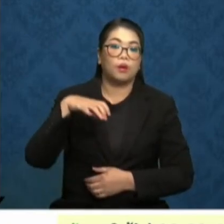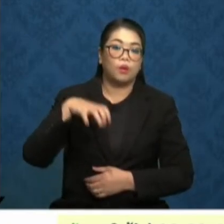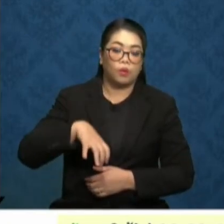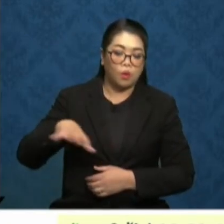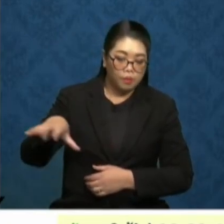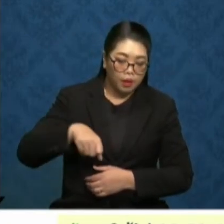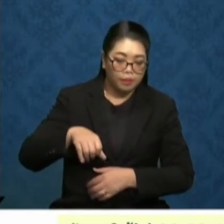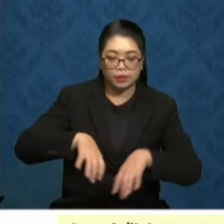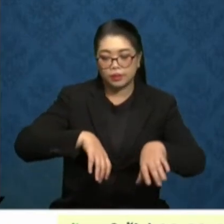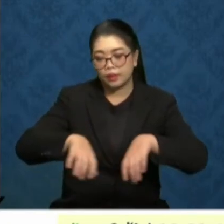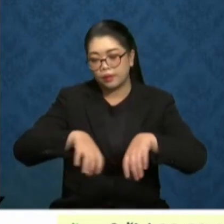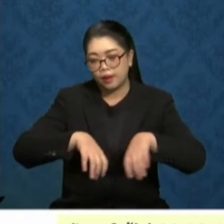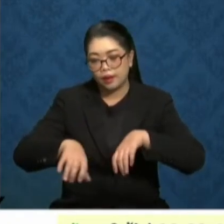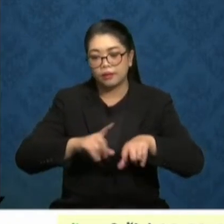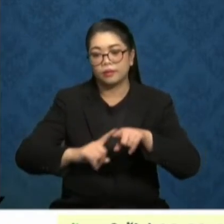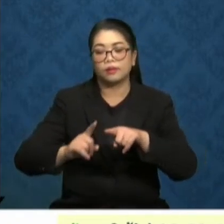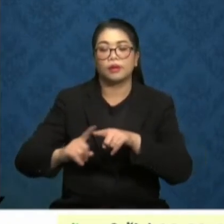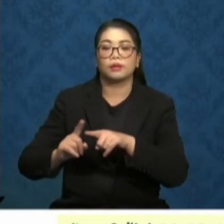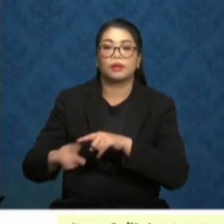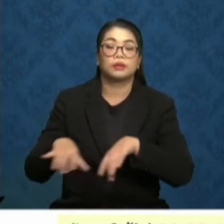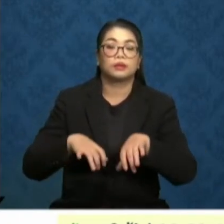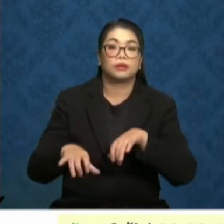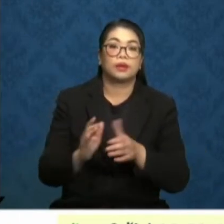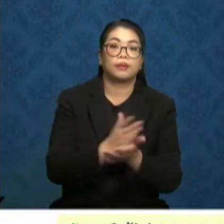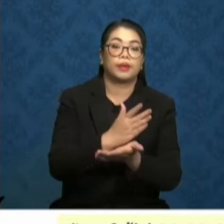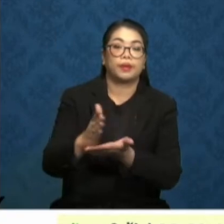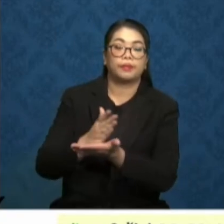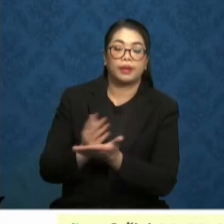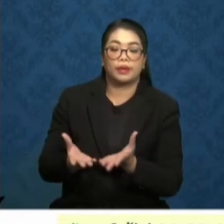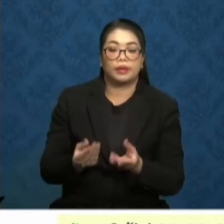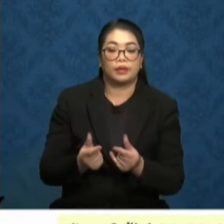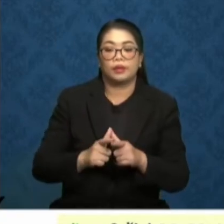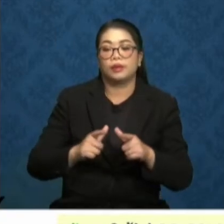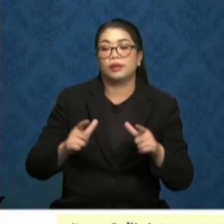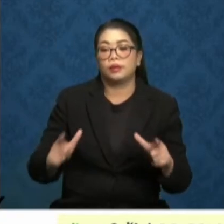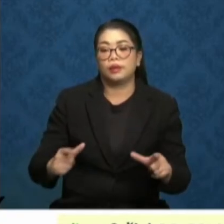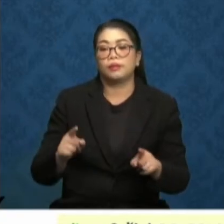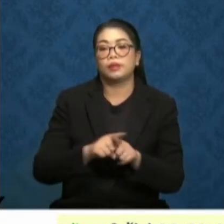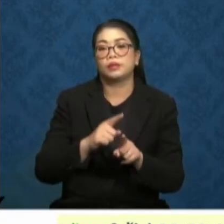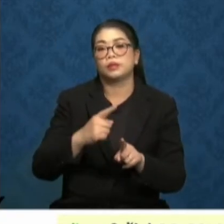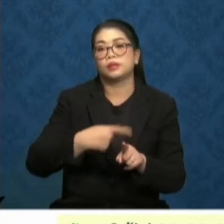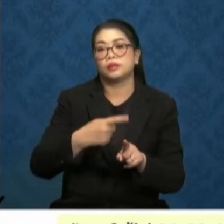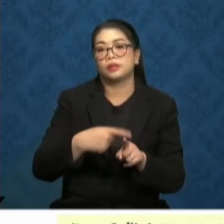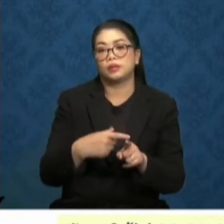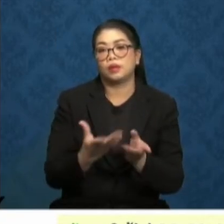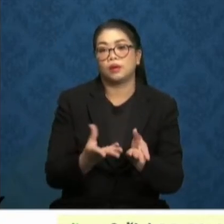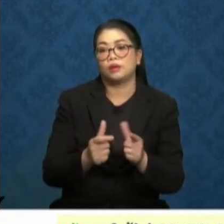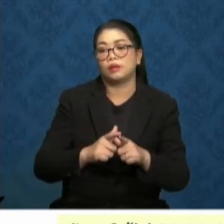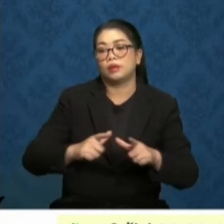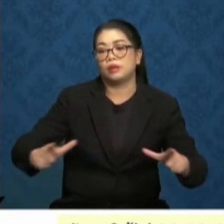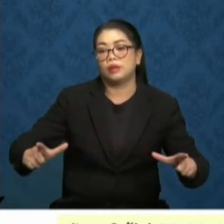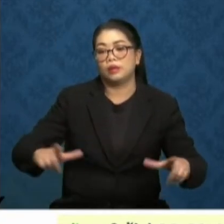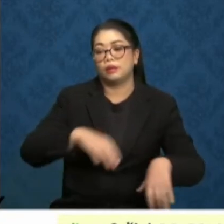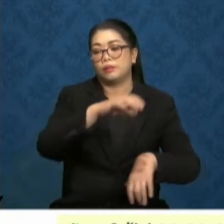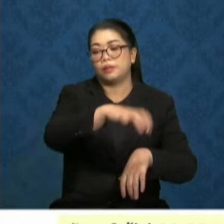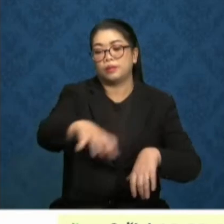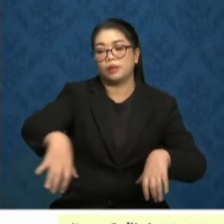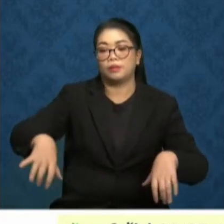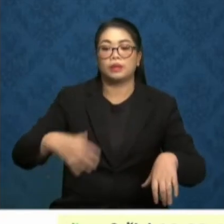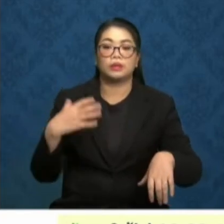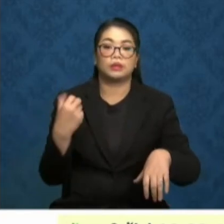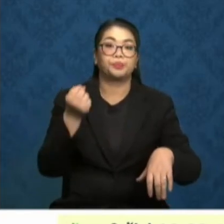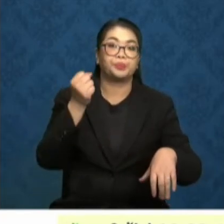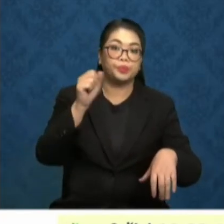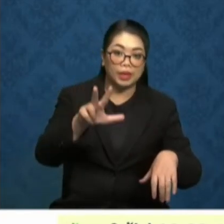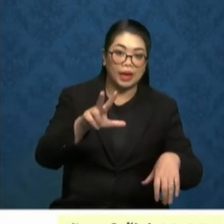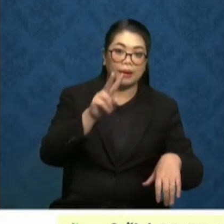ริหาจัดการนะครับเป็นการจัดที่ดนในรูปของสารกรเชาพื้นที่ทั้หมด 13 นิคม 14 ป่